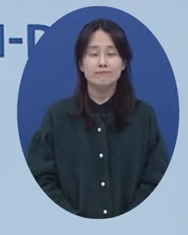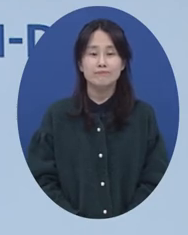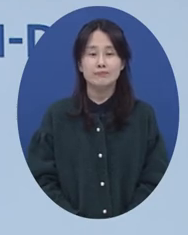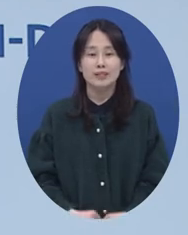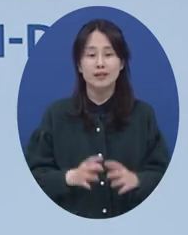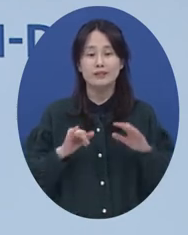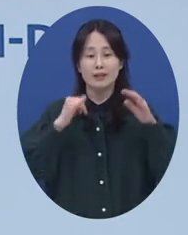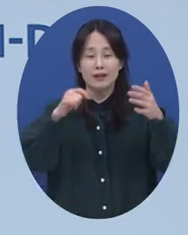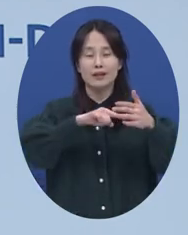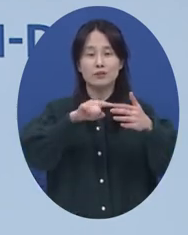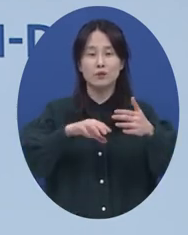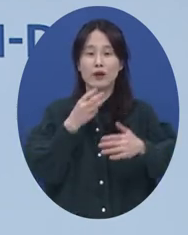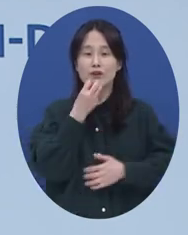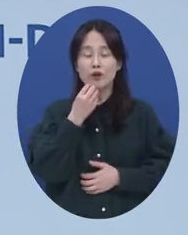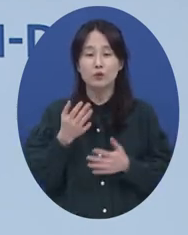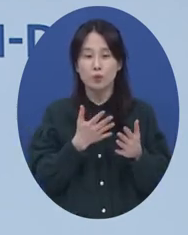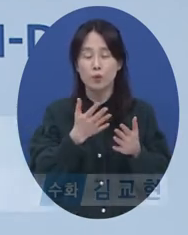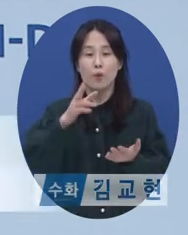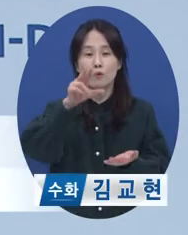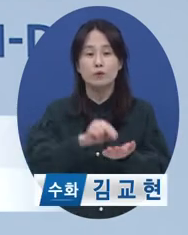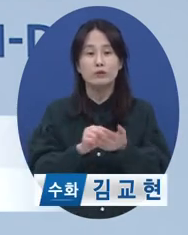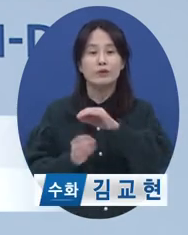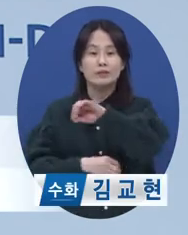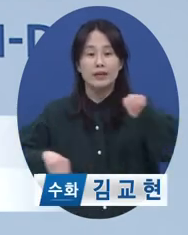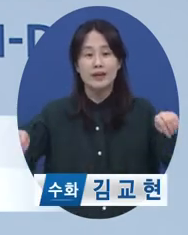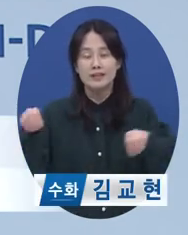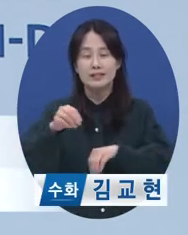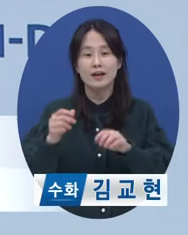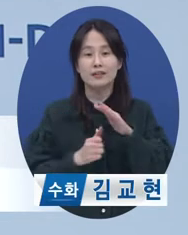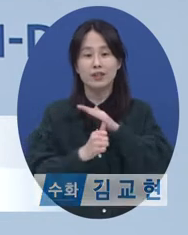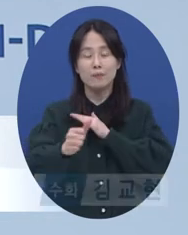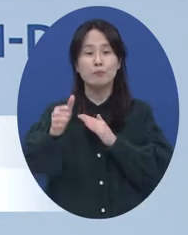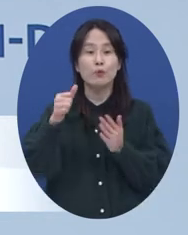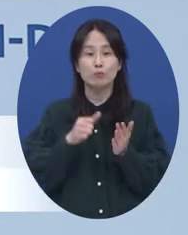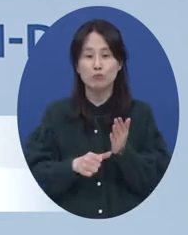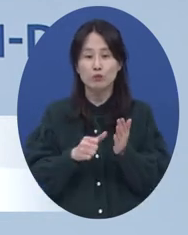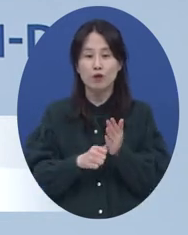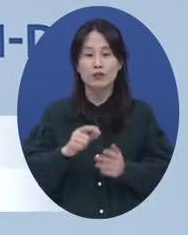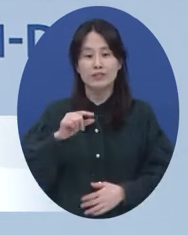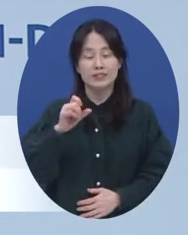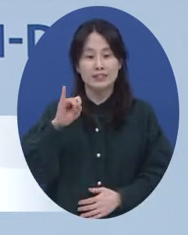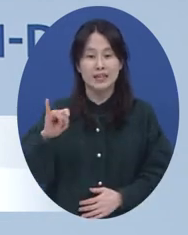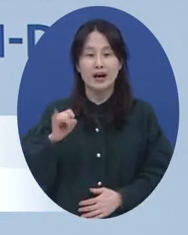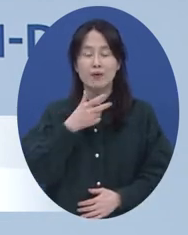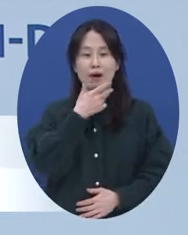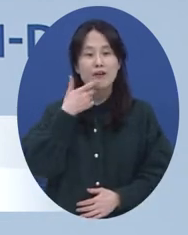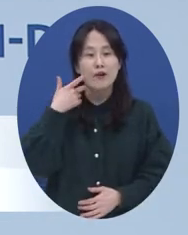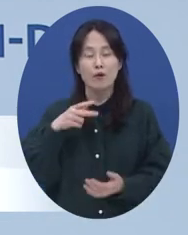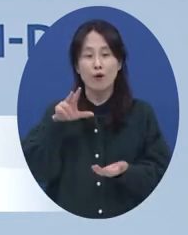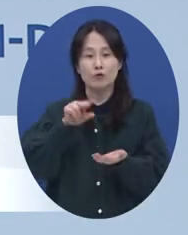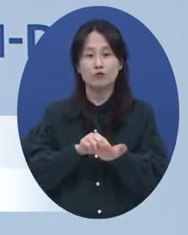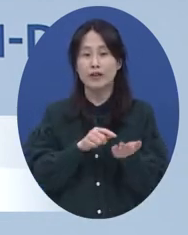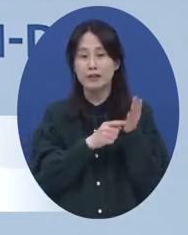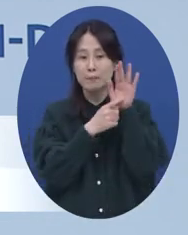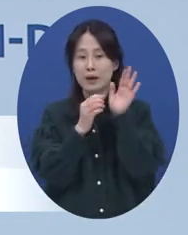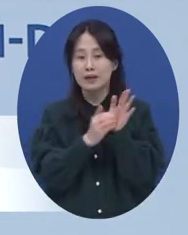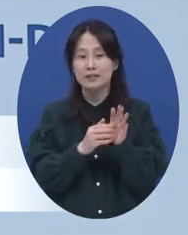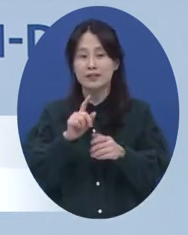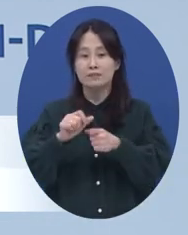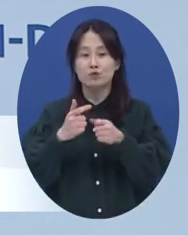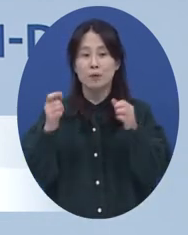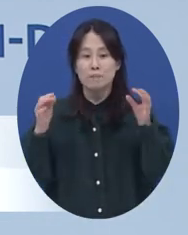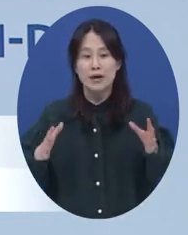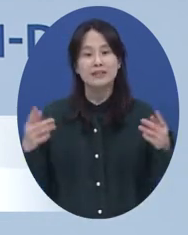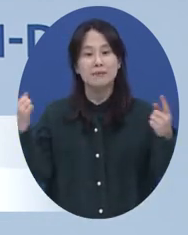세계 속의 경기도를 대신할 경기도의 새로운 대표 상징물, GI와 영어 슬로건이 나왔습니다. 16년